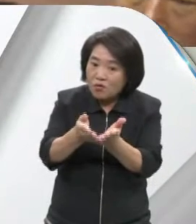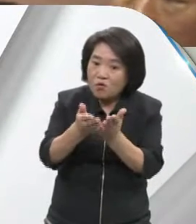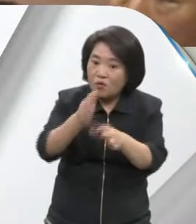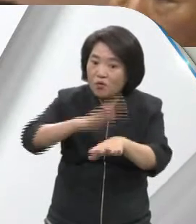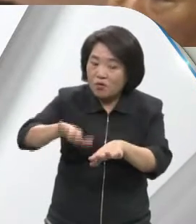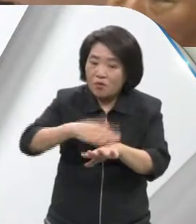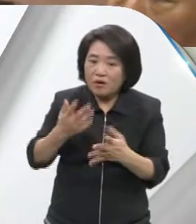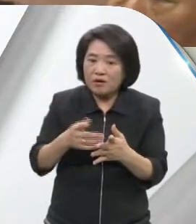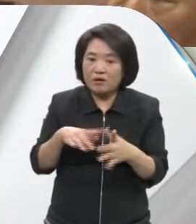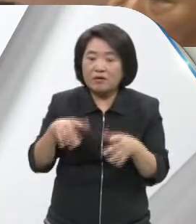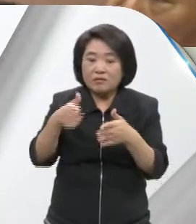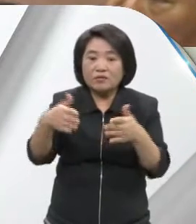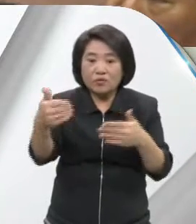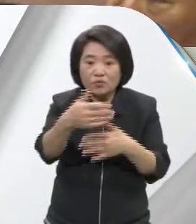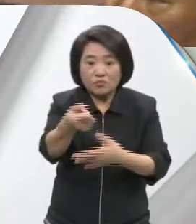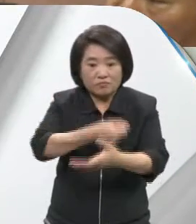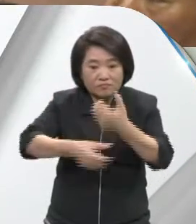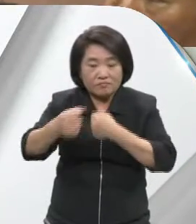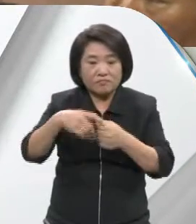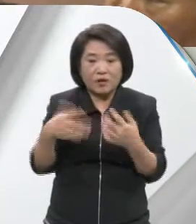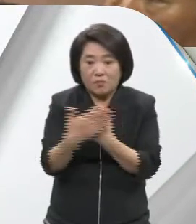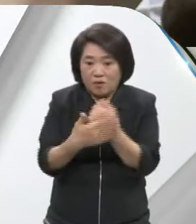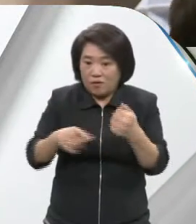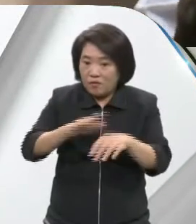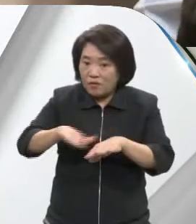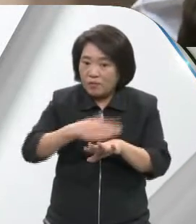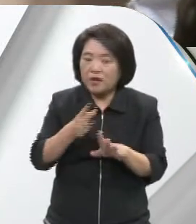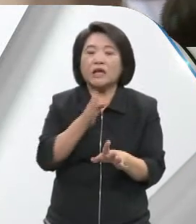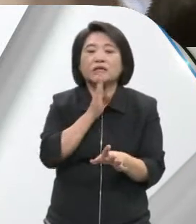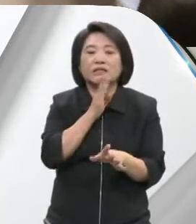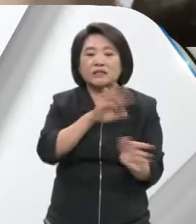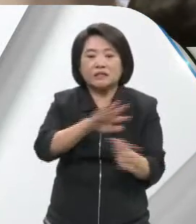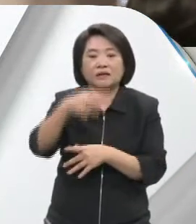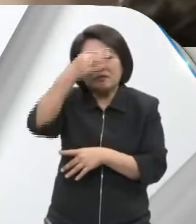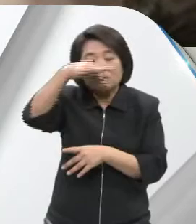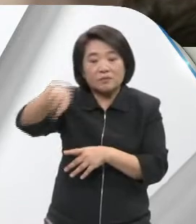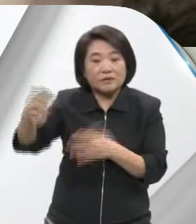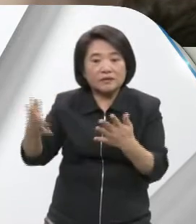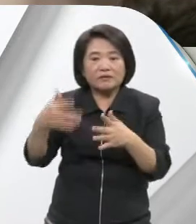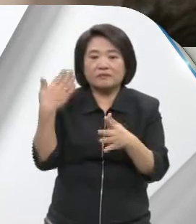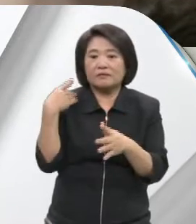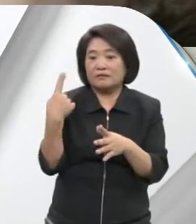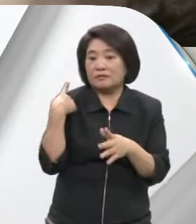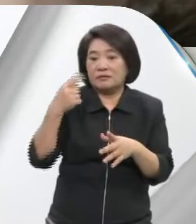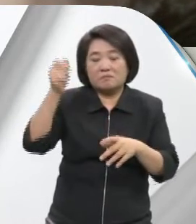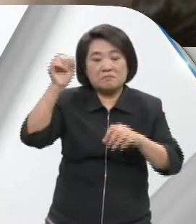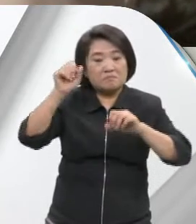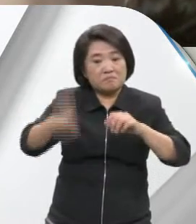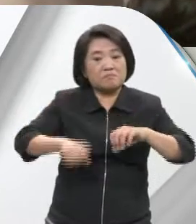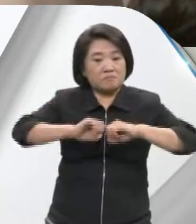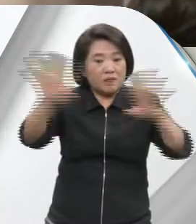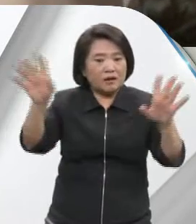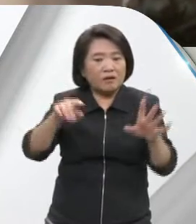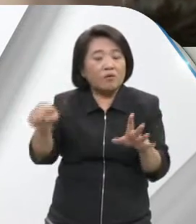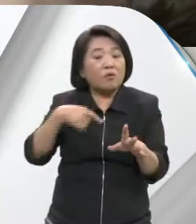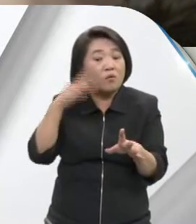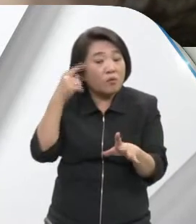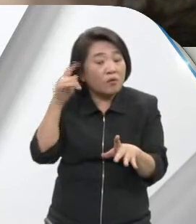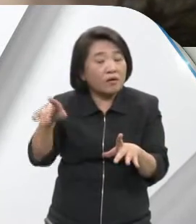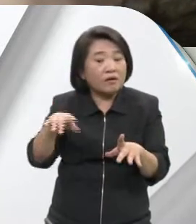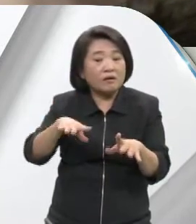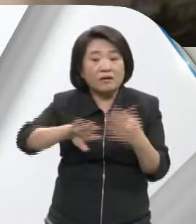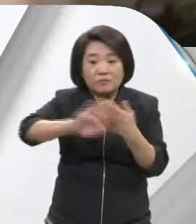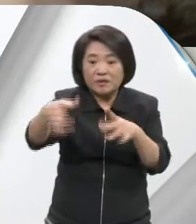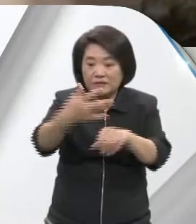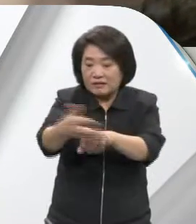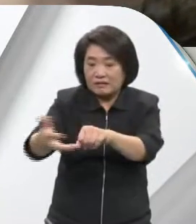的， 执行护渔跟保护我们经济海域。 是的。 菲律宾这个案子在七月昨天这样公布出来之后，你认为下一次